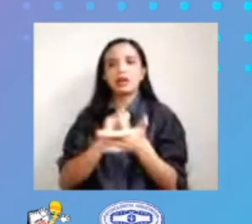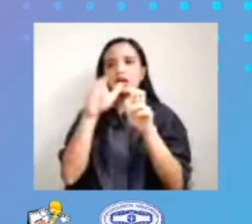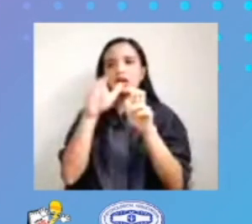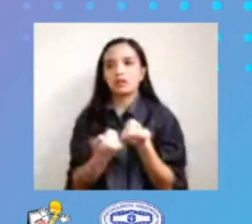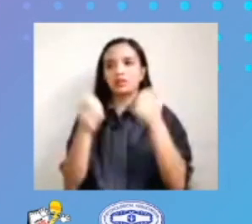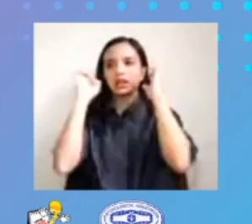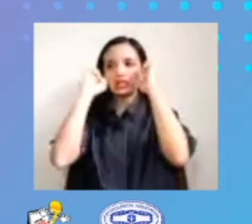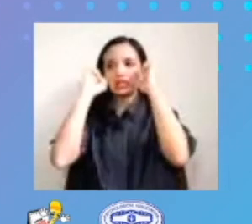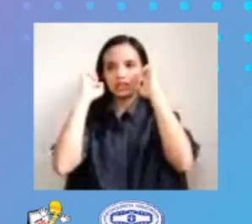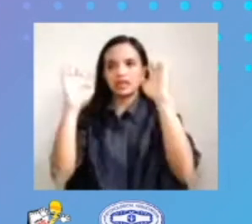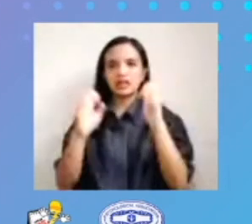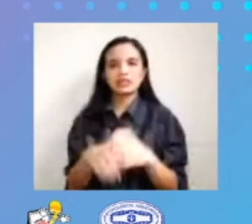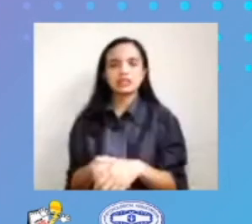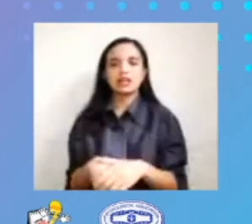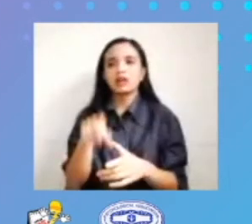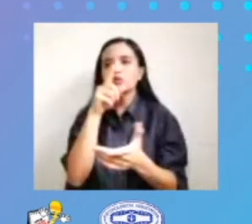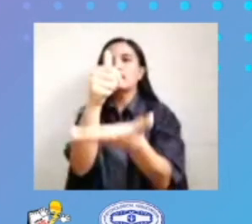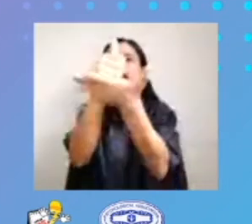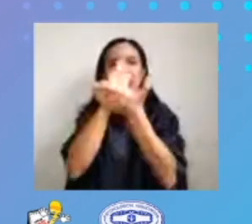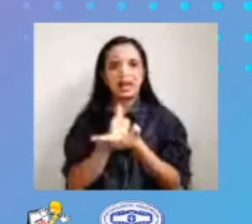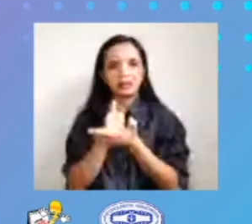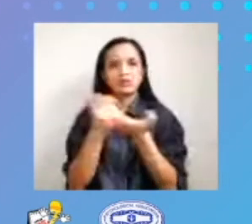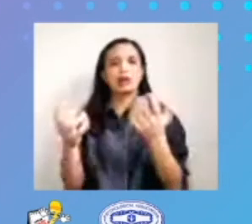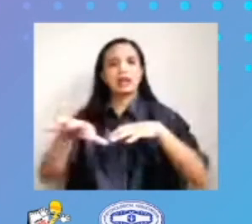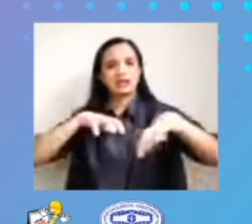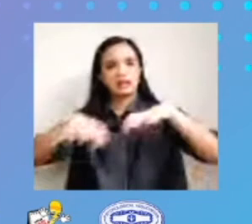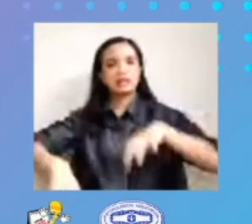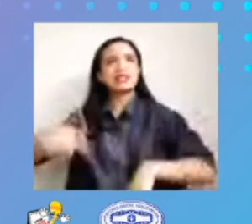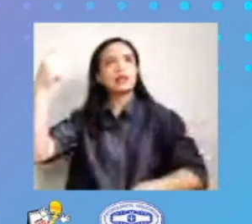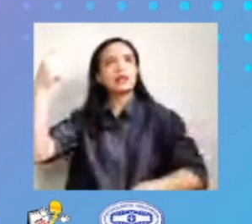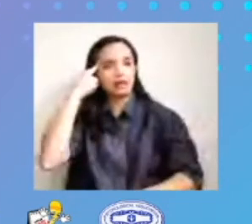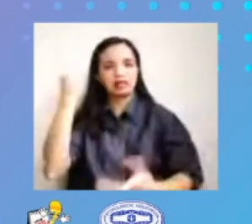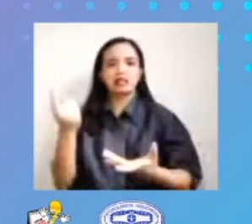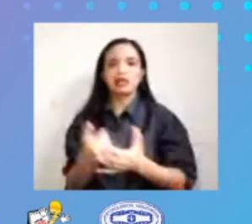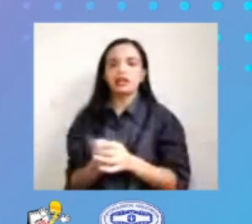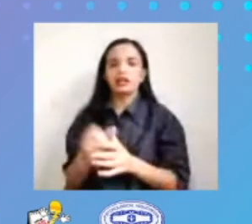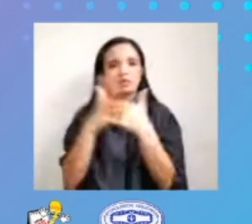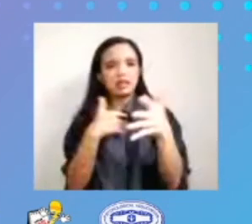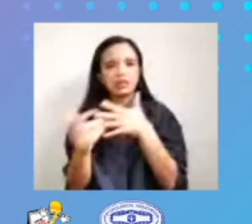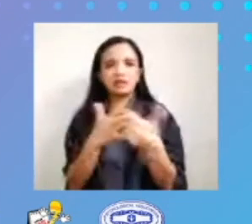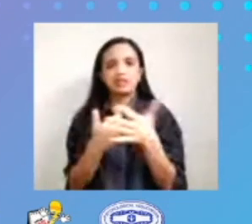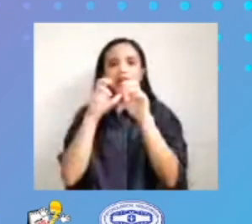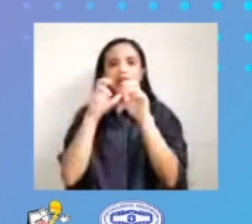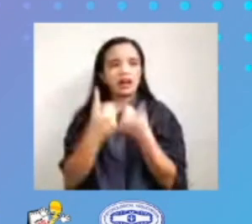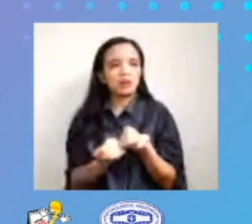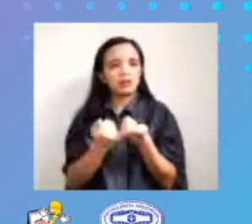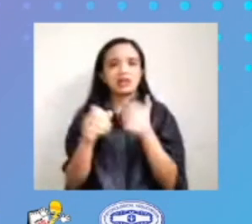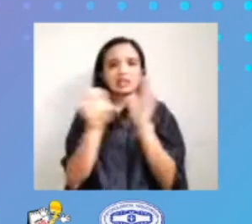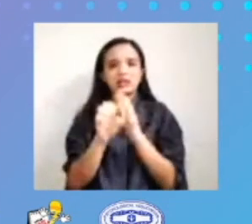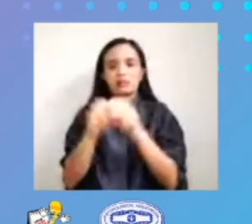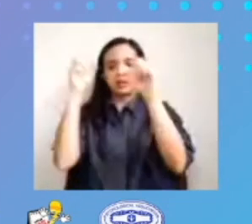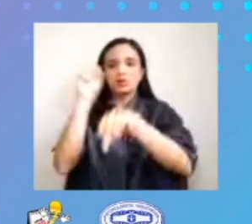And what exercises will you advise? Oh, Ms. Yang, would you take this one?